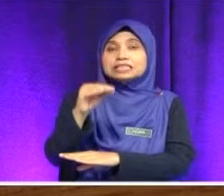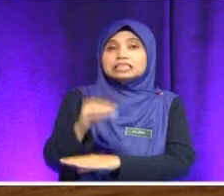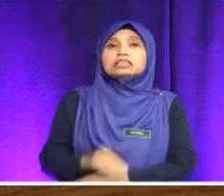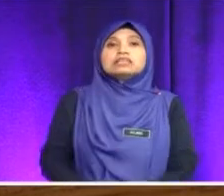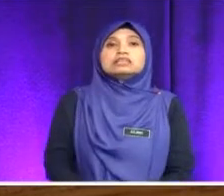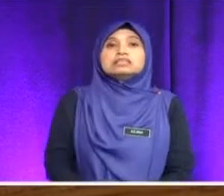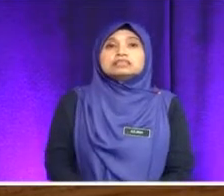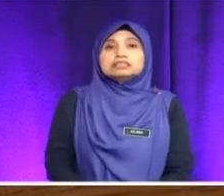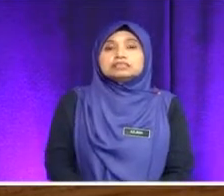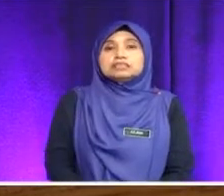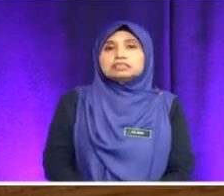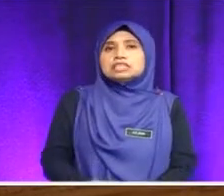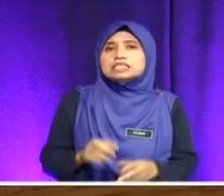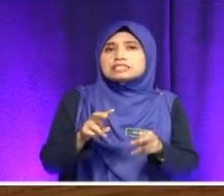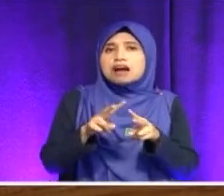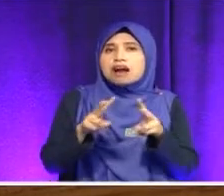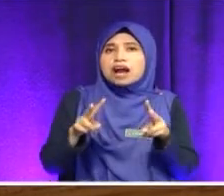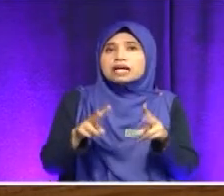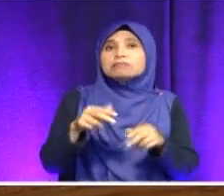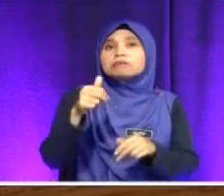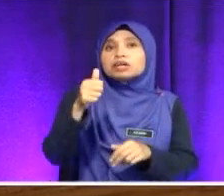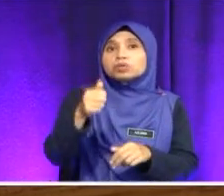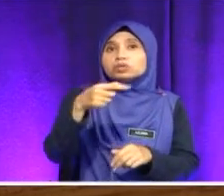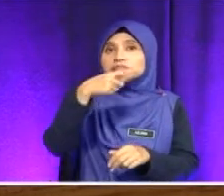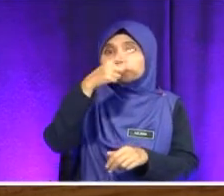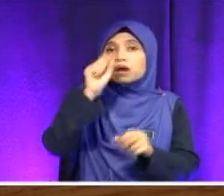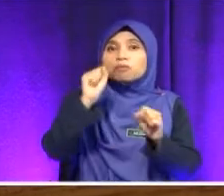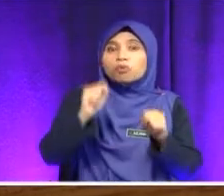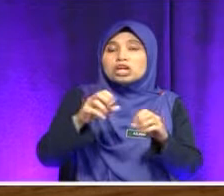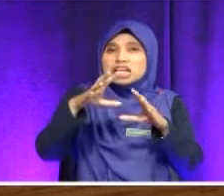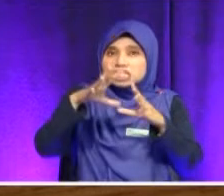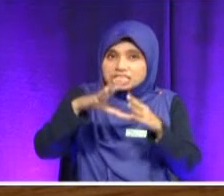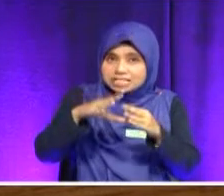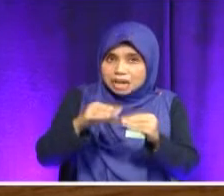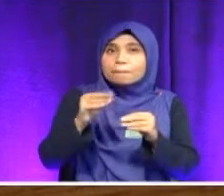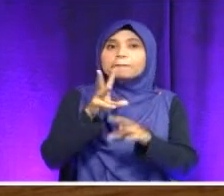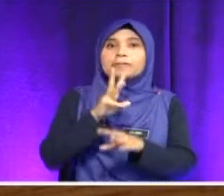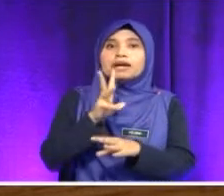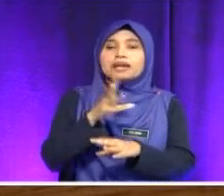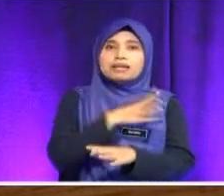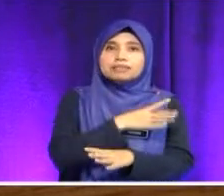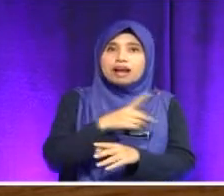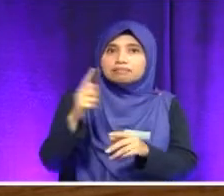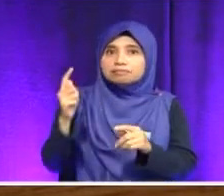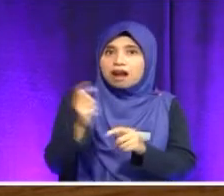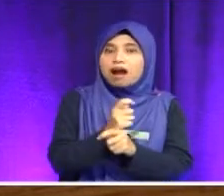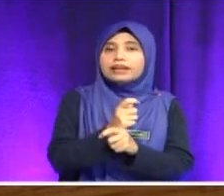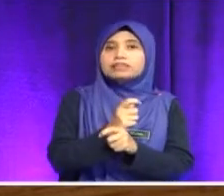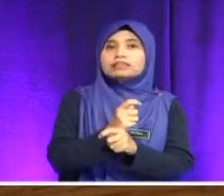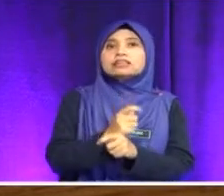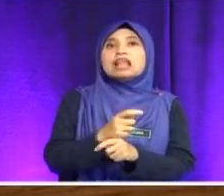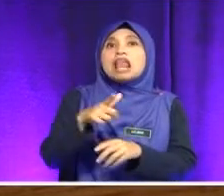gentian Febri ini sangat sesuai Karena pekerjaannya di boleh menyerah Ai dan dia boleh dan dia Tahan lasak maupun saya